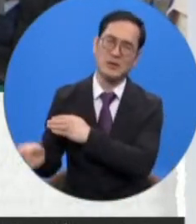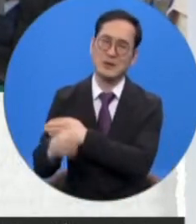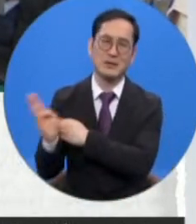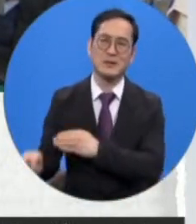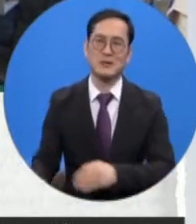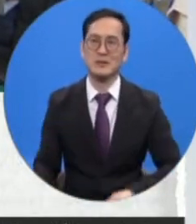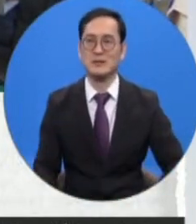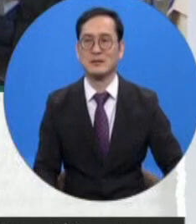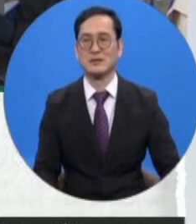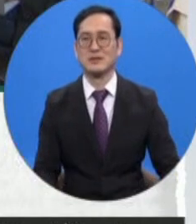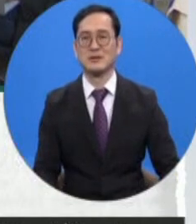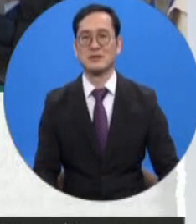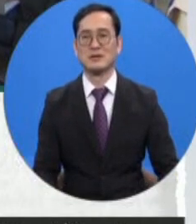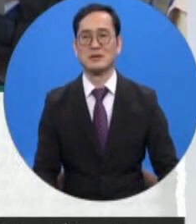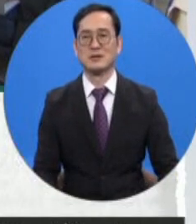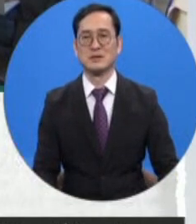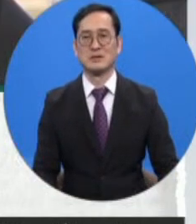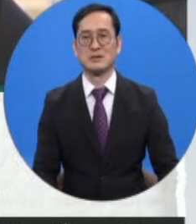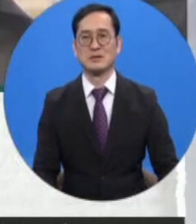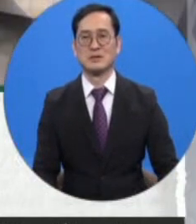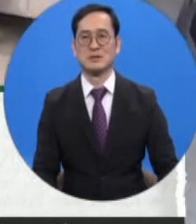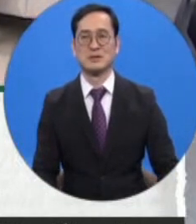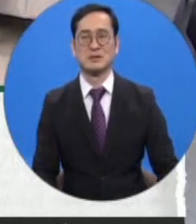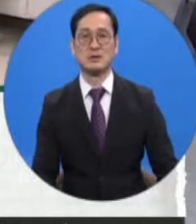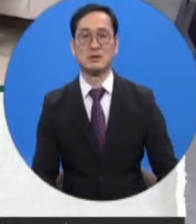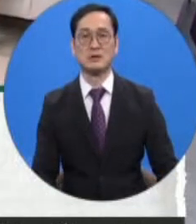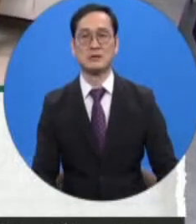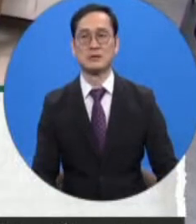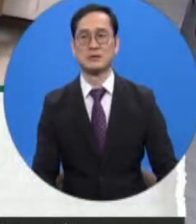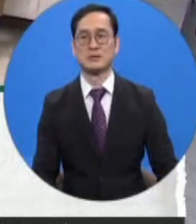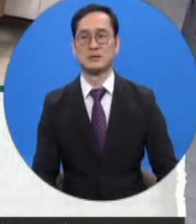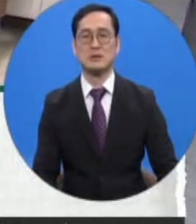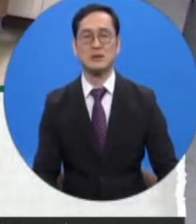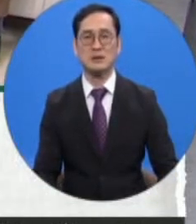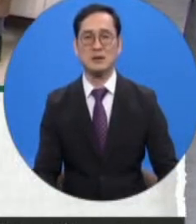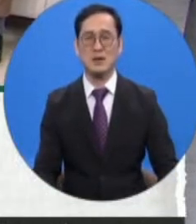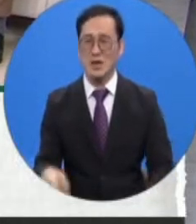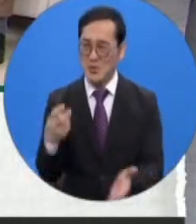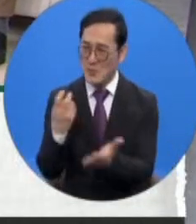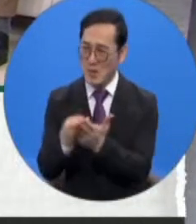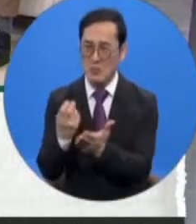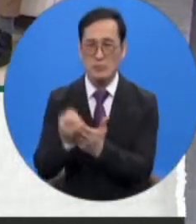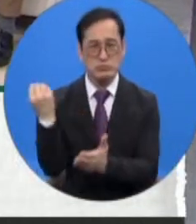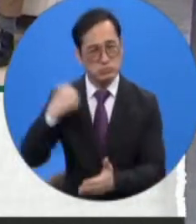이게 단순히 아마추어 논란을 떠나서 초법적인 느낌이